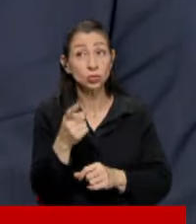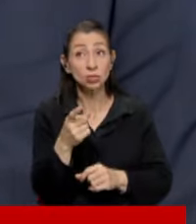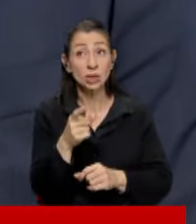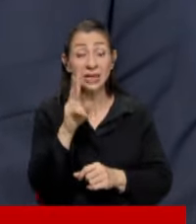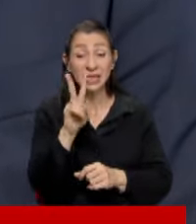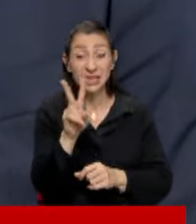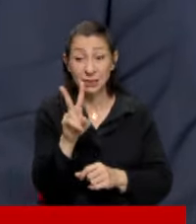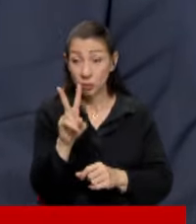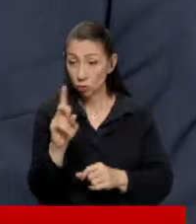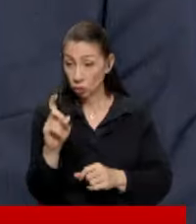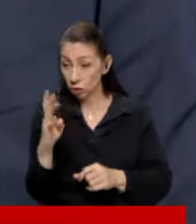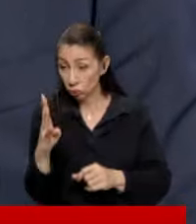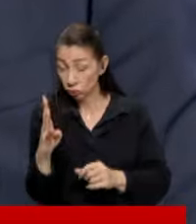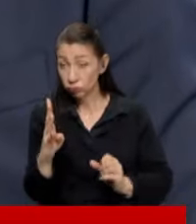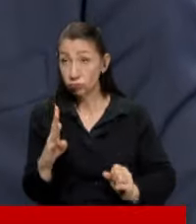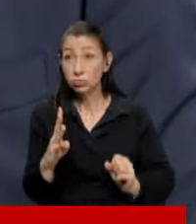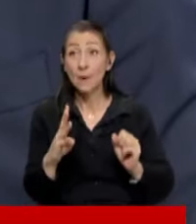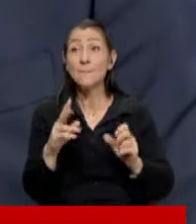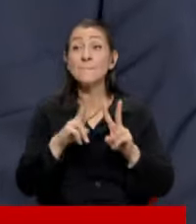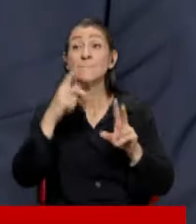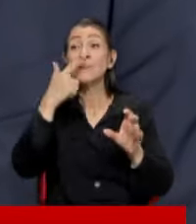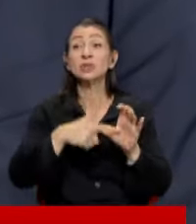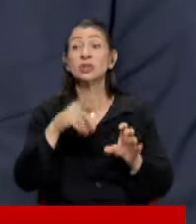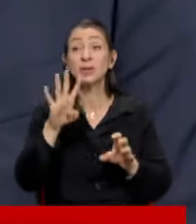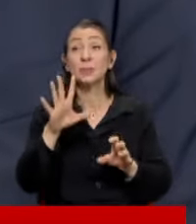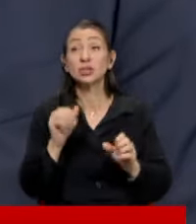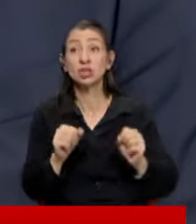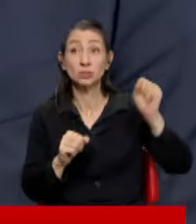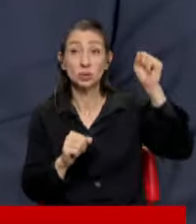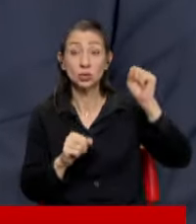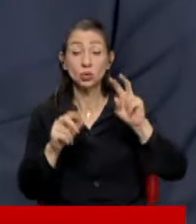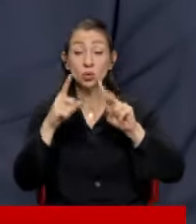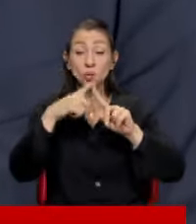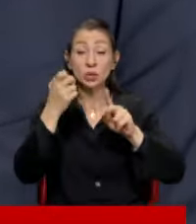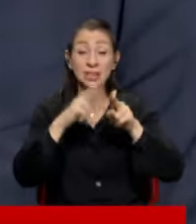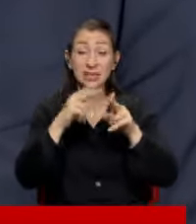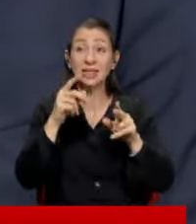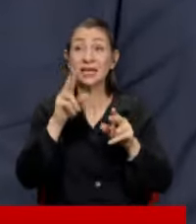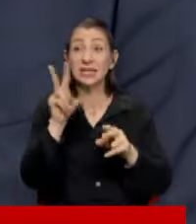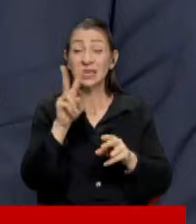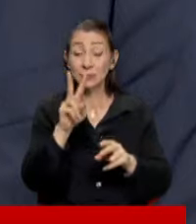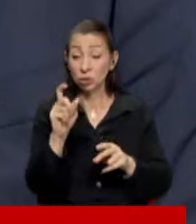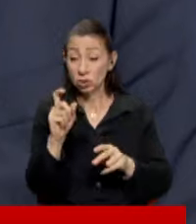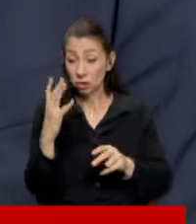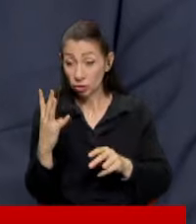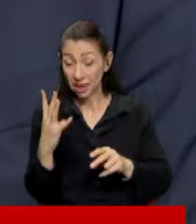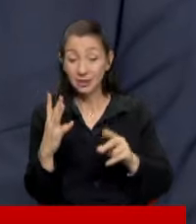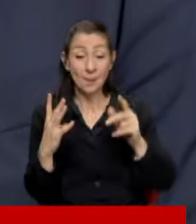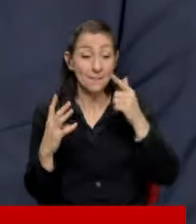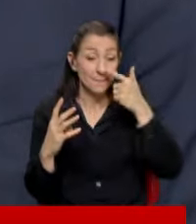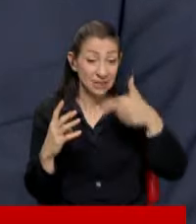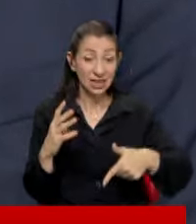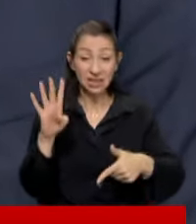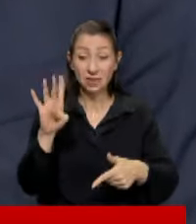20 94'ten maz Pardon maz mazot 45'e çıkmış tüyük bunu bir hesaplasın O zaman 20 20 94'ten benzin